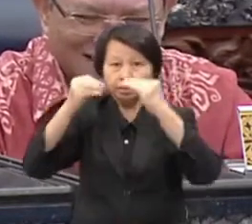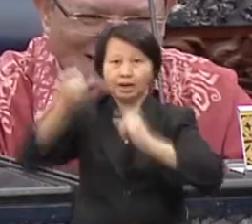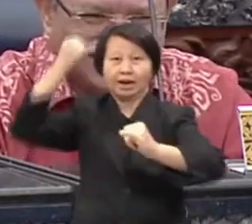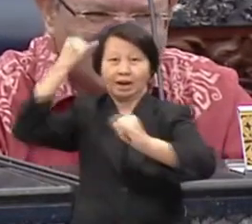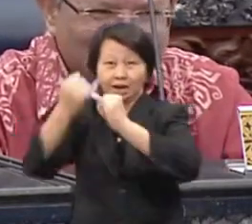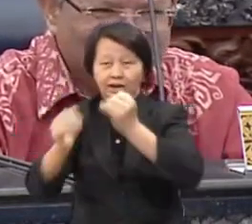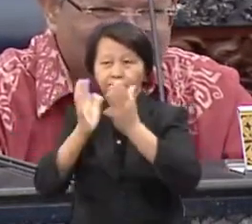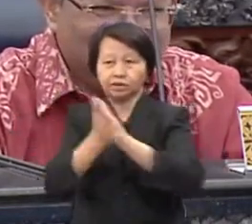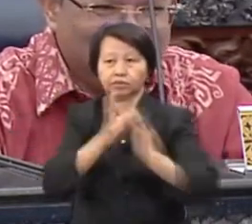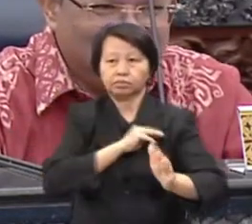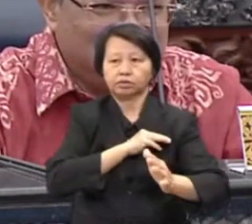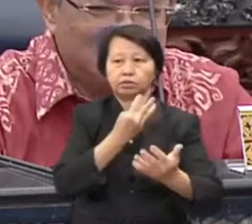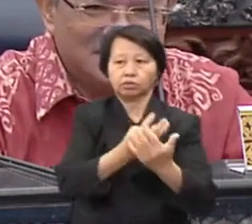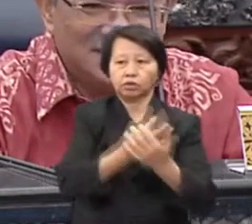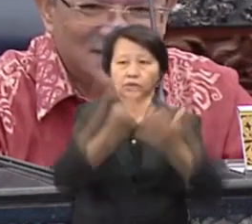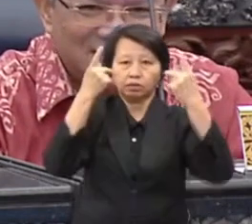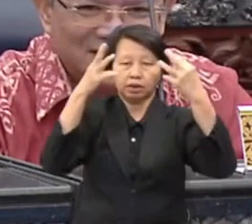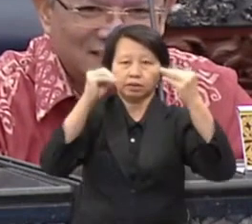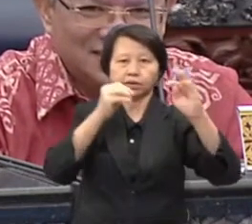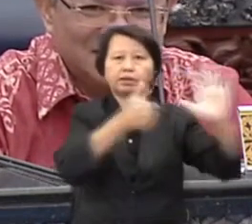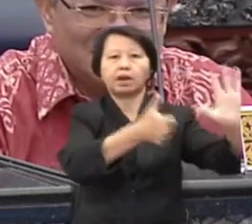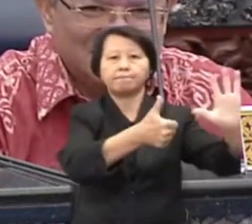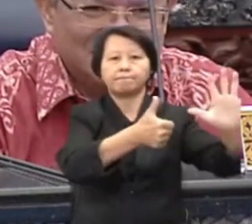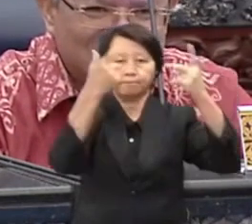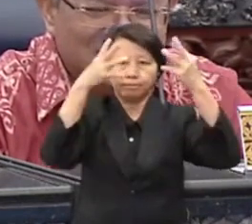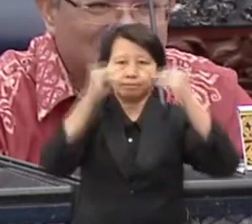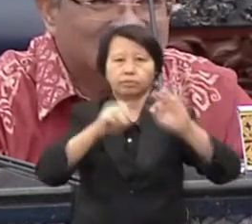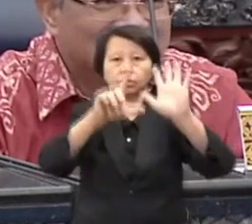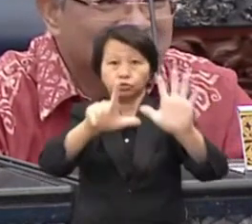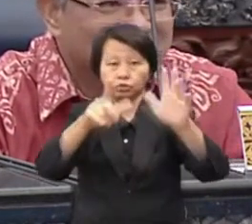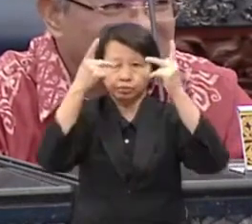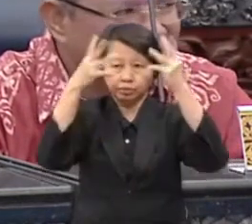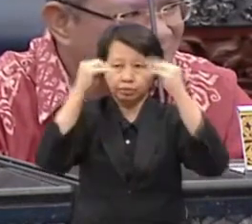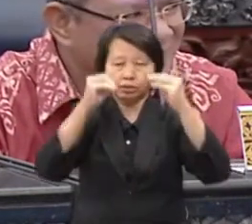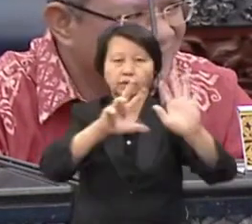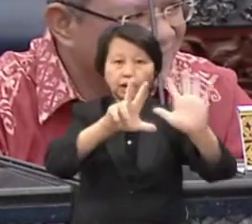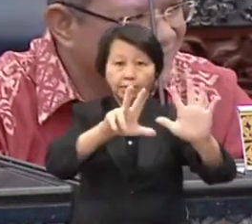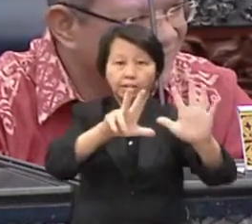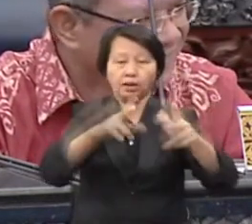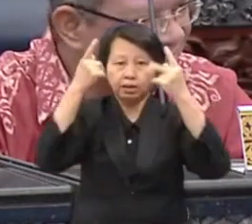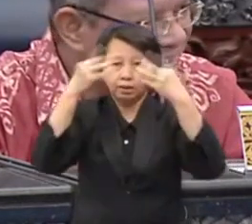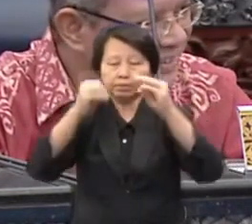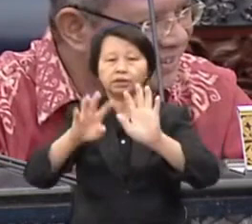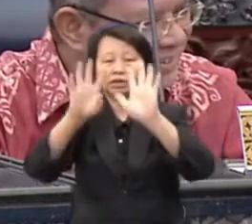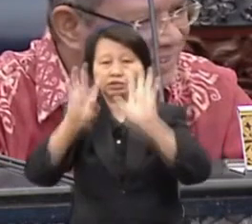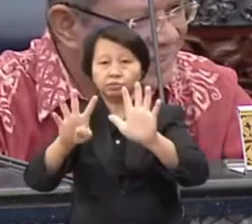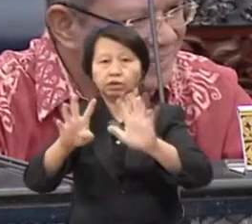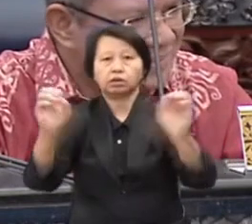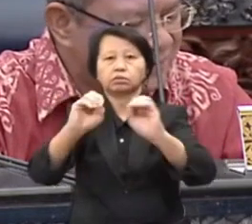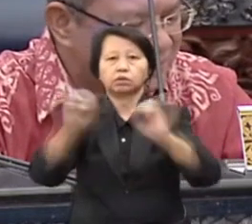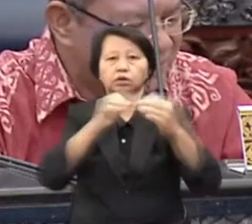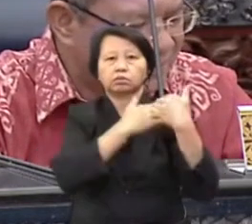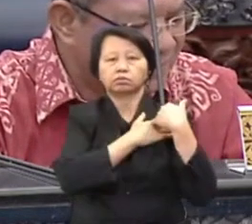yang menjadi Menteri Keuangan adalah Perdana Menteri ke-6 Perdana Menteri ke-7 penanam menteri kegelapan Perdana Menteri ke-9 tidak